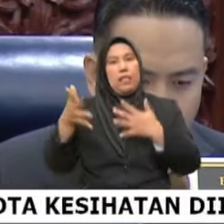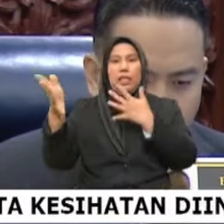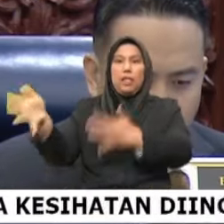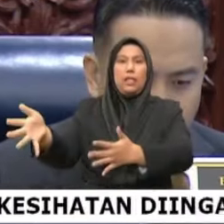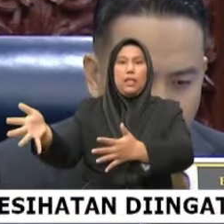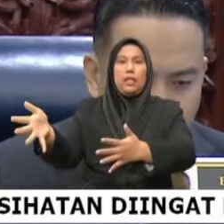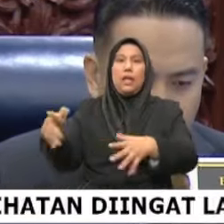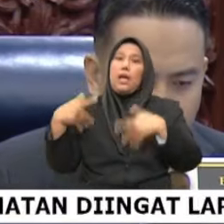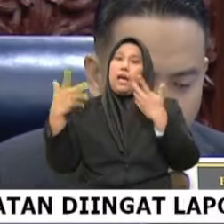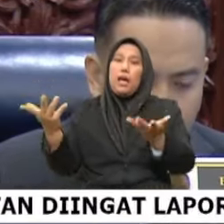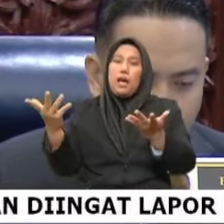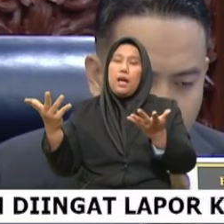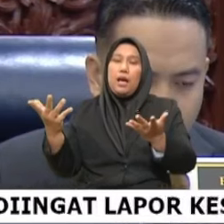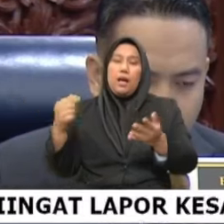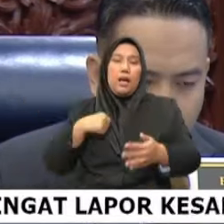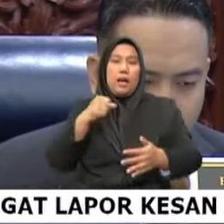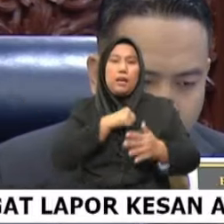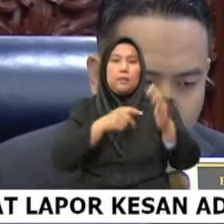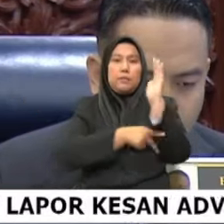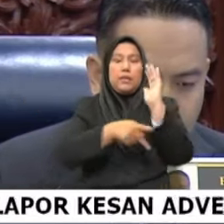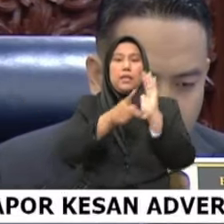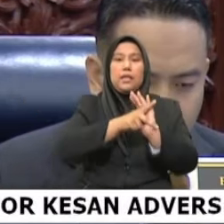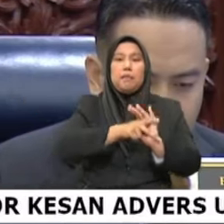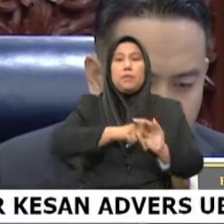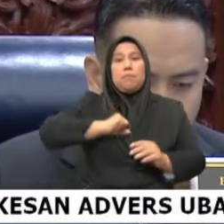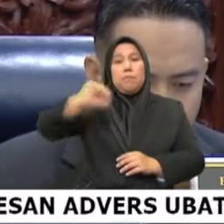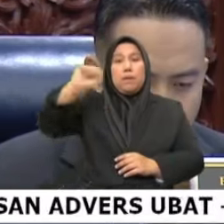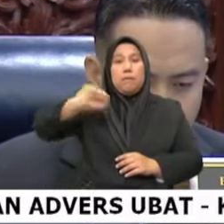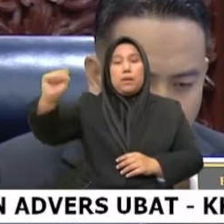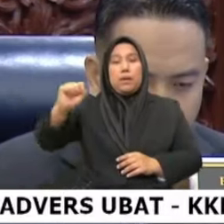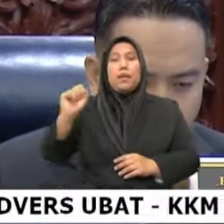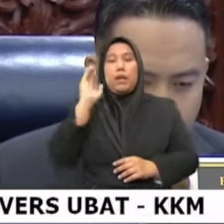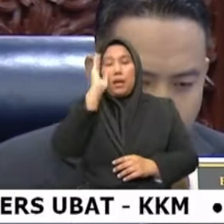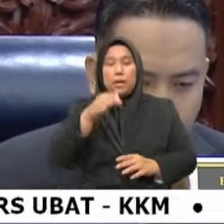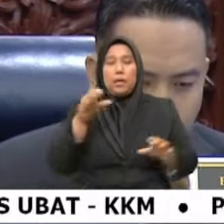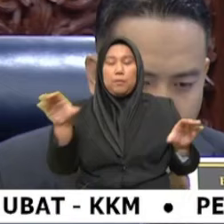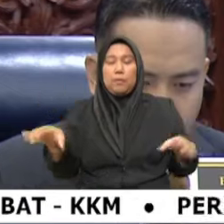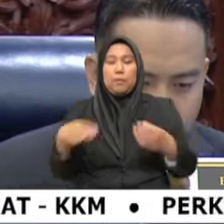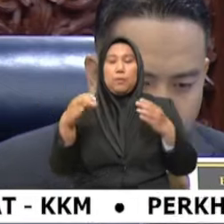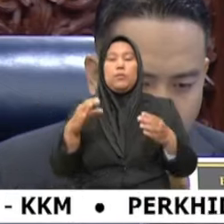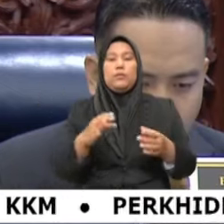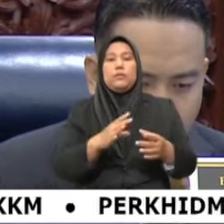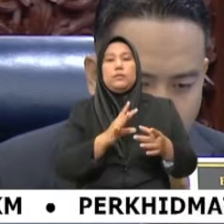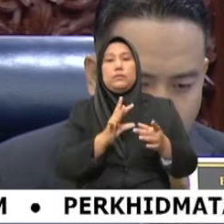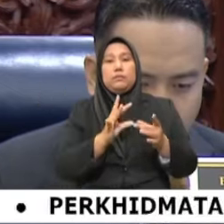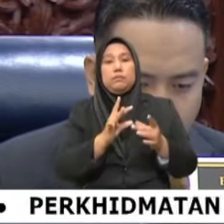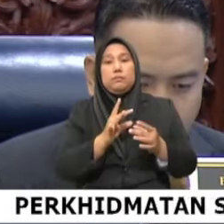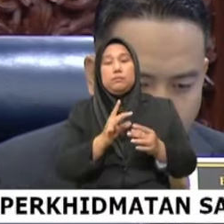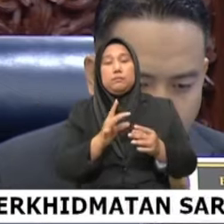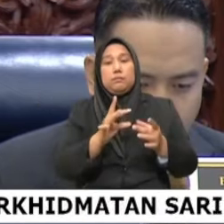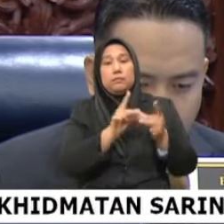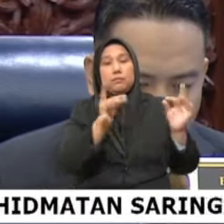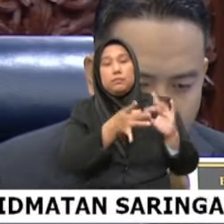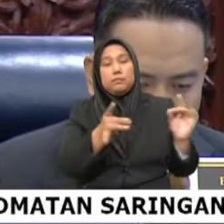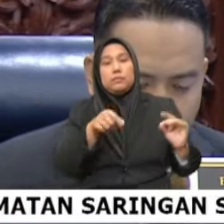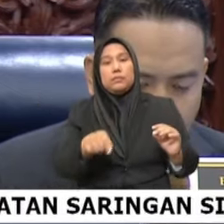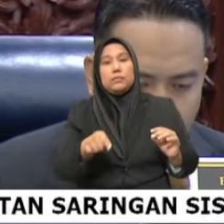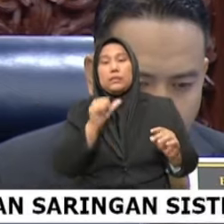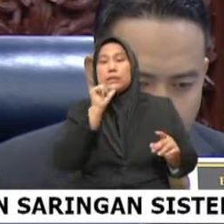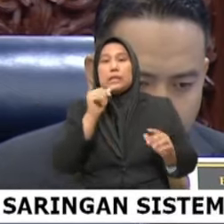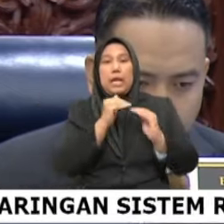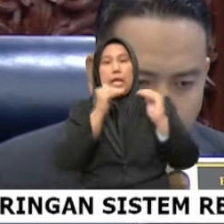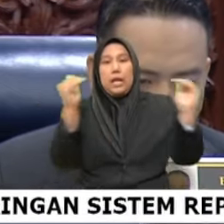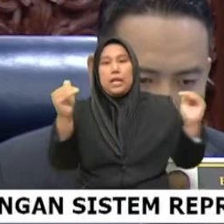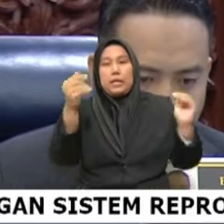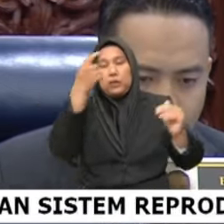saja, lain kali ahli parlimen Pemangkang akan juga buat kenyataan-kenyataan yang sebegitu. Dan baik, itu tidak adil untuk DAP dan juga